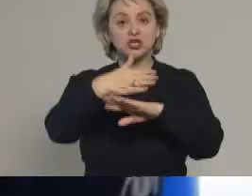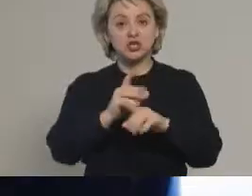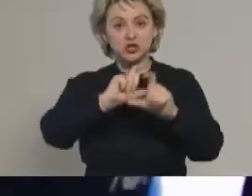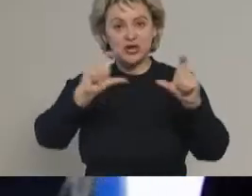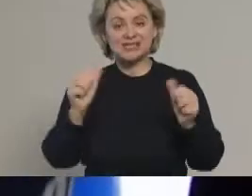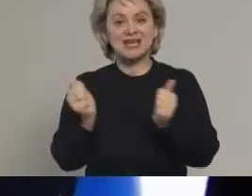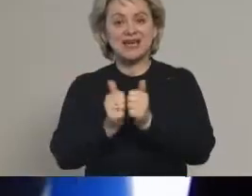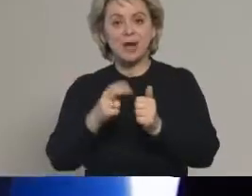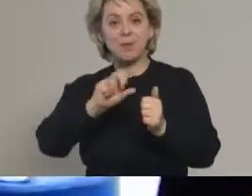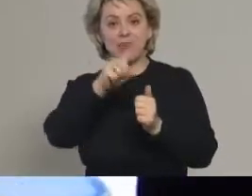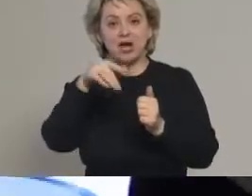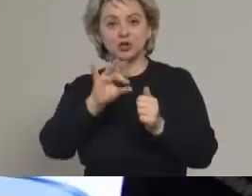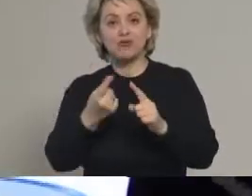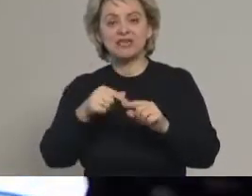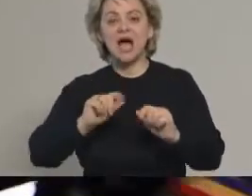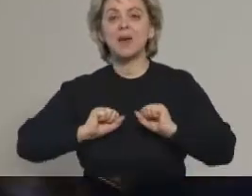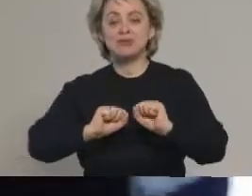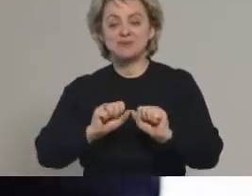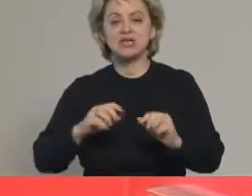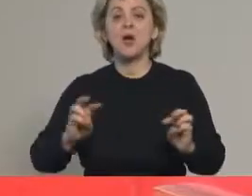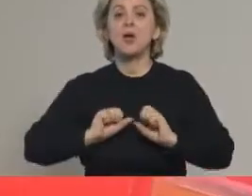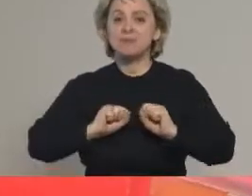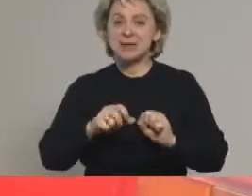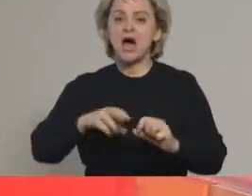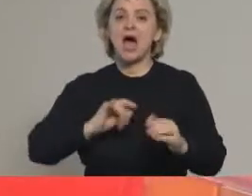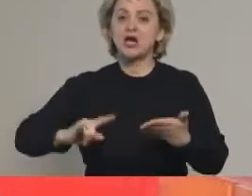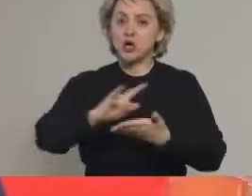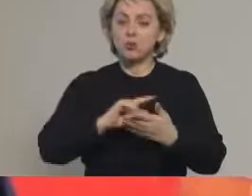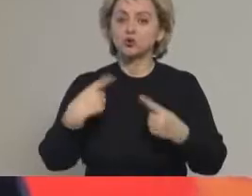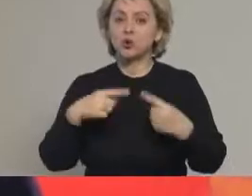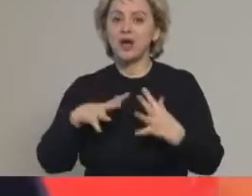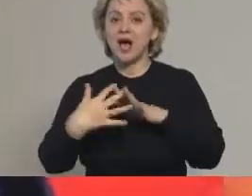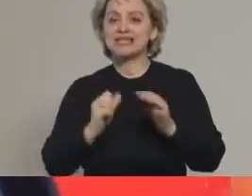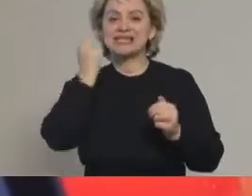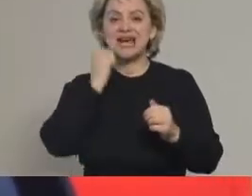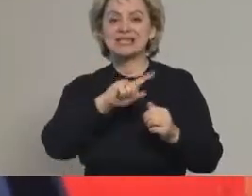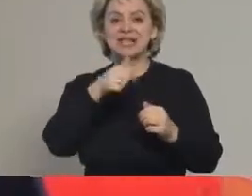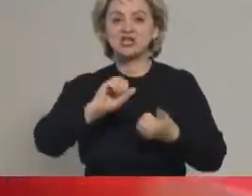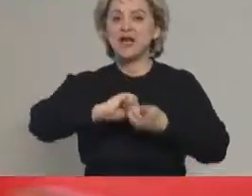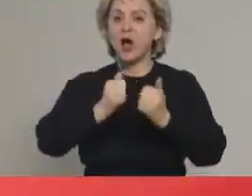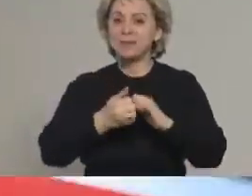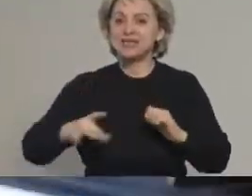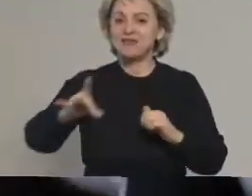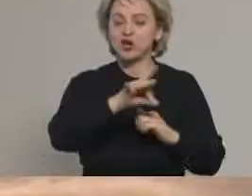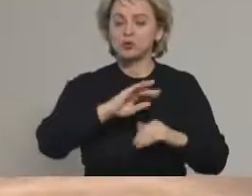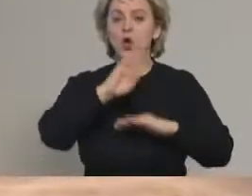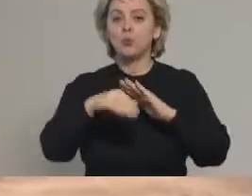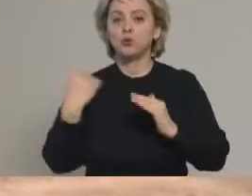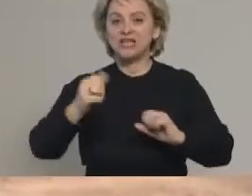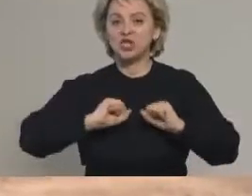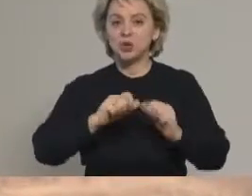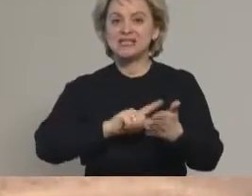Одна рядом с Платовым для обеспечения безопасности аэропорта, другая в хуторе Старая Станица Каменского района. Под ее